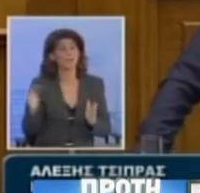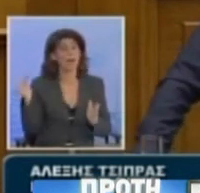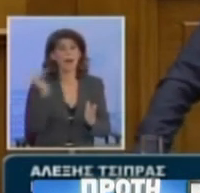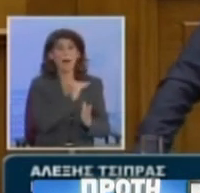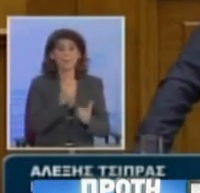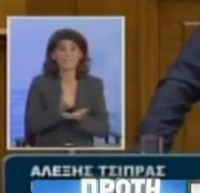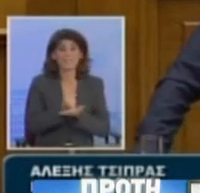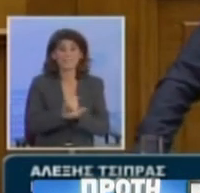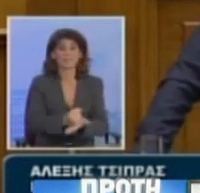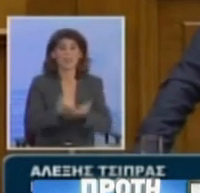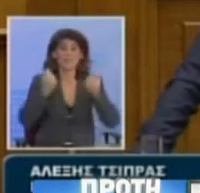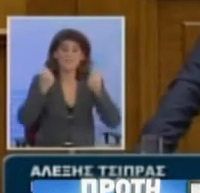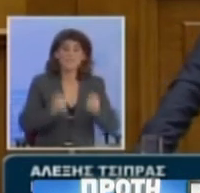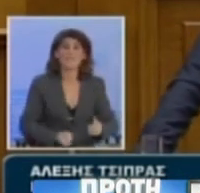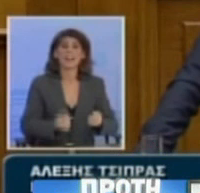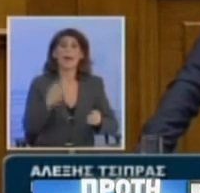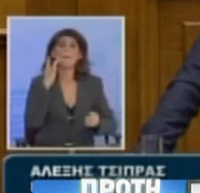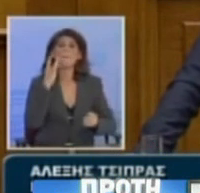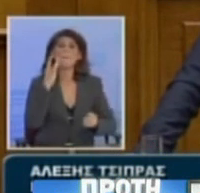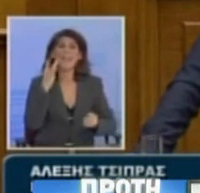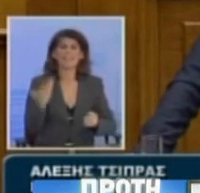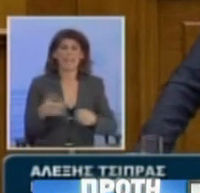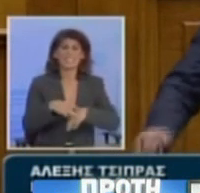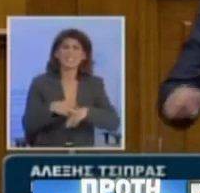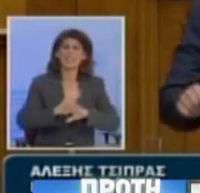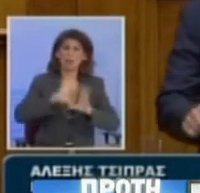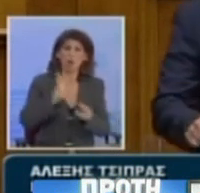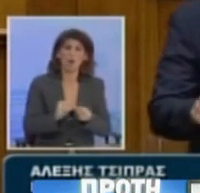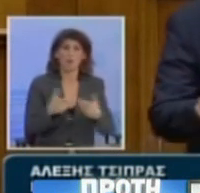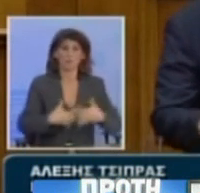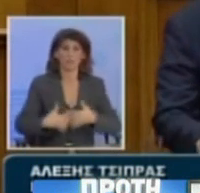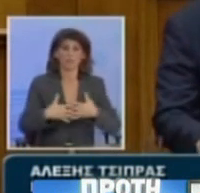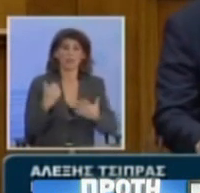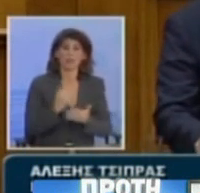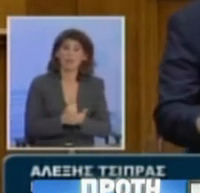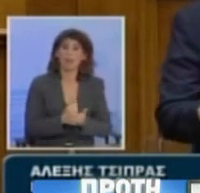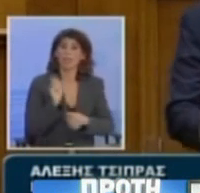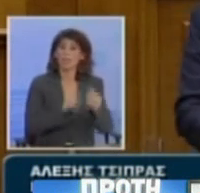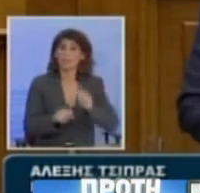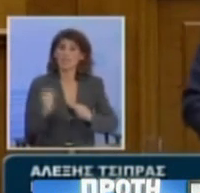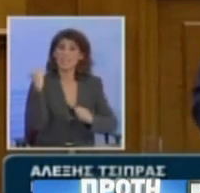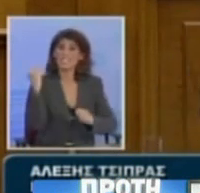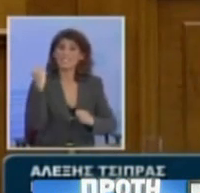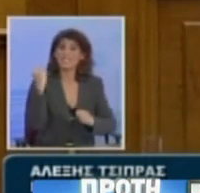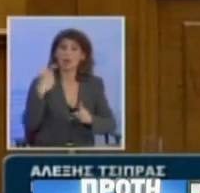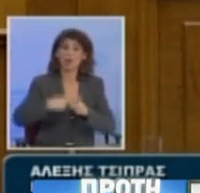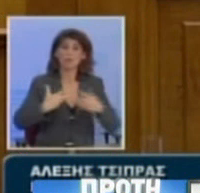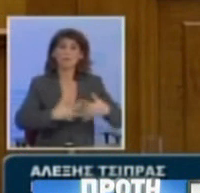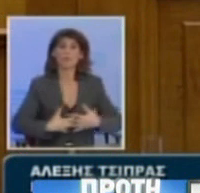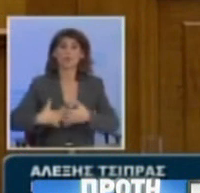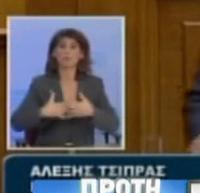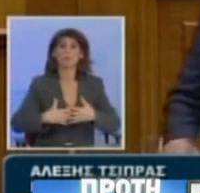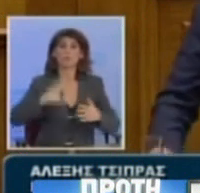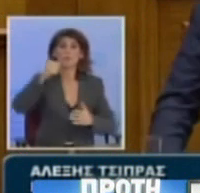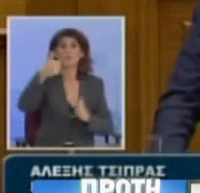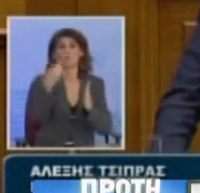ενίσχυση της βαριάς μεταλλευτικής βιομηχανίας, αλλά και τη δημιουργία ισχυρών ελληνικών βιομηχανικών